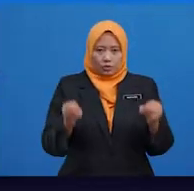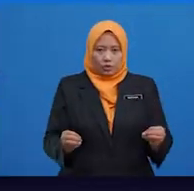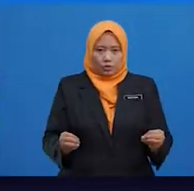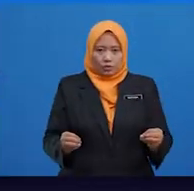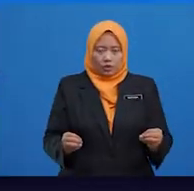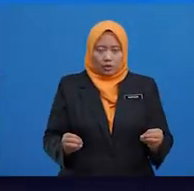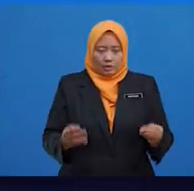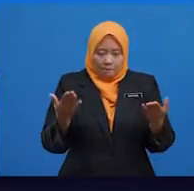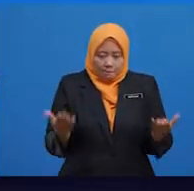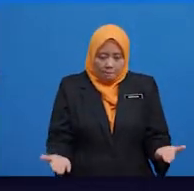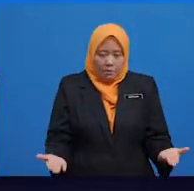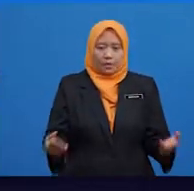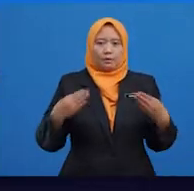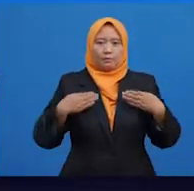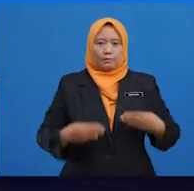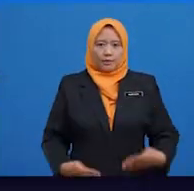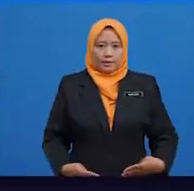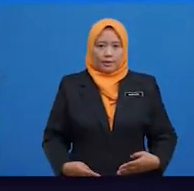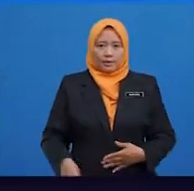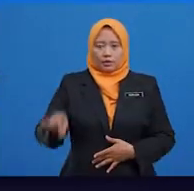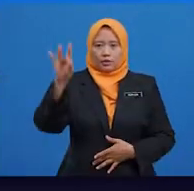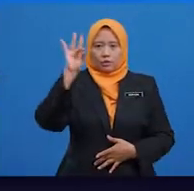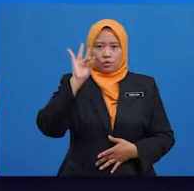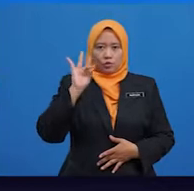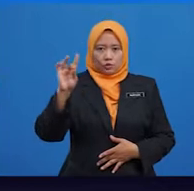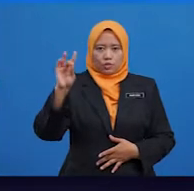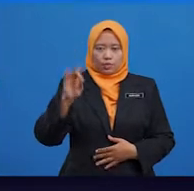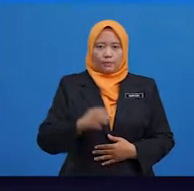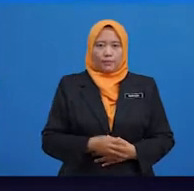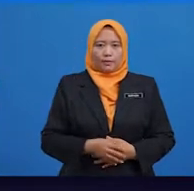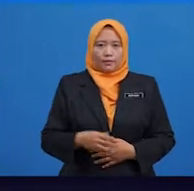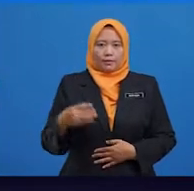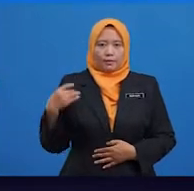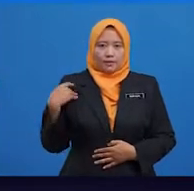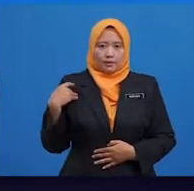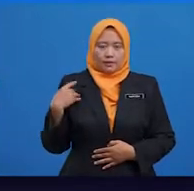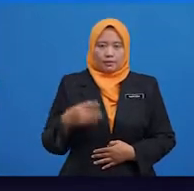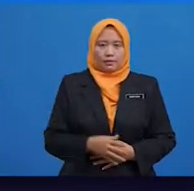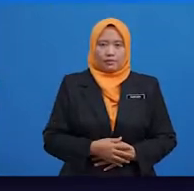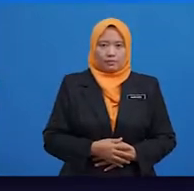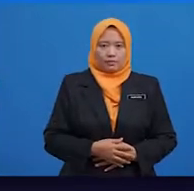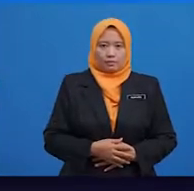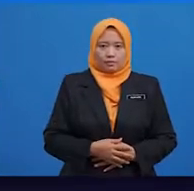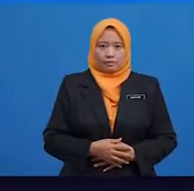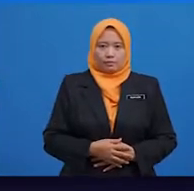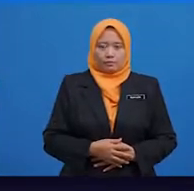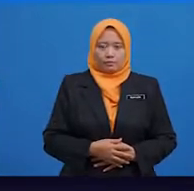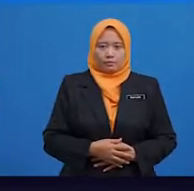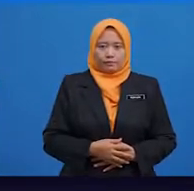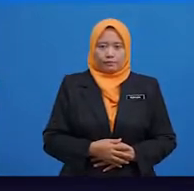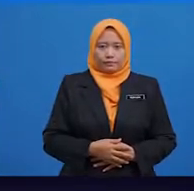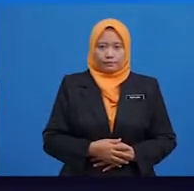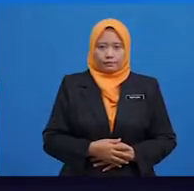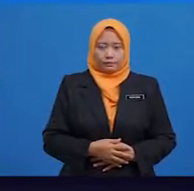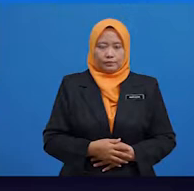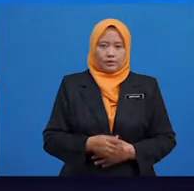purata kira-kira 5.6 dm3 darah atau